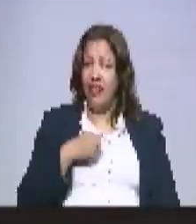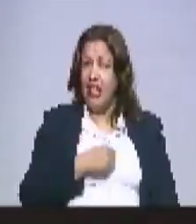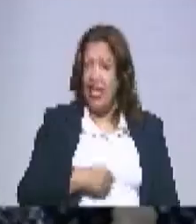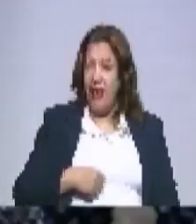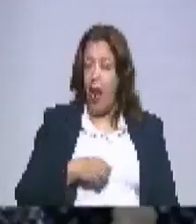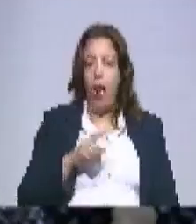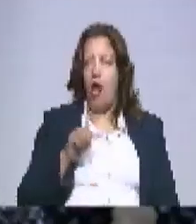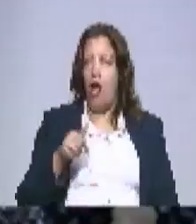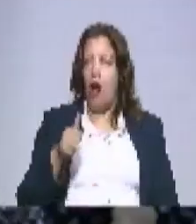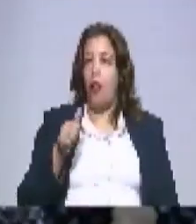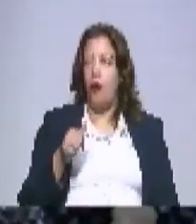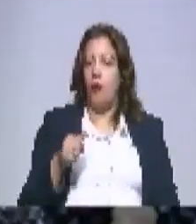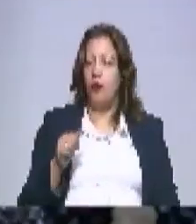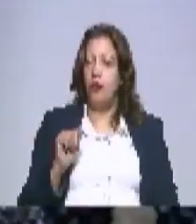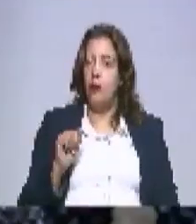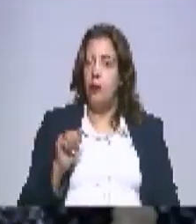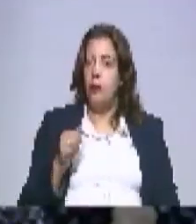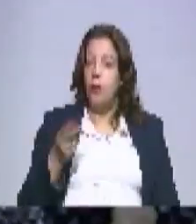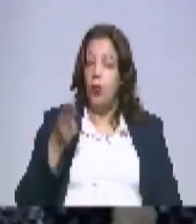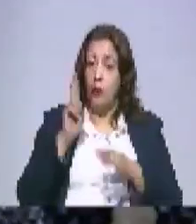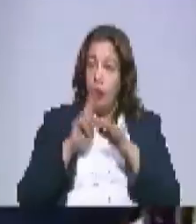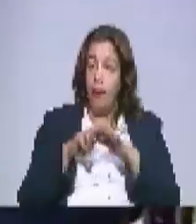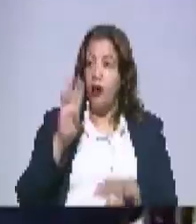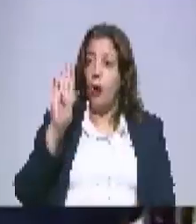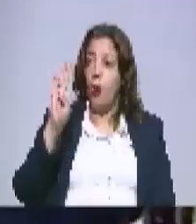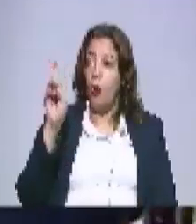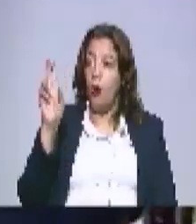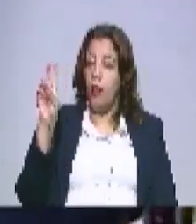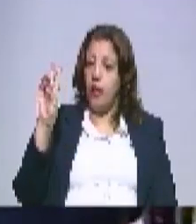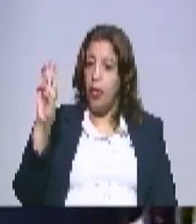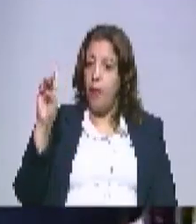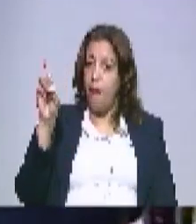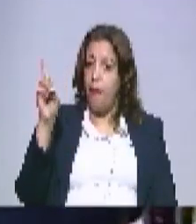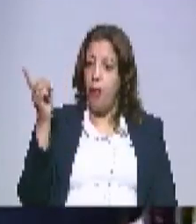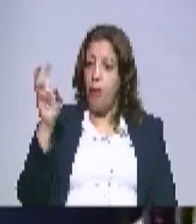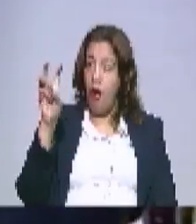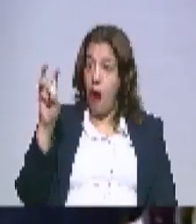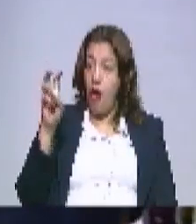وبعدين عشان كده حطيته في السلق كمان صح؟ آه. وبعدين نحط كزبرة ناشفة.